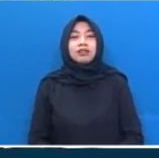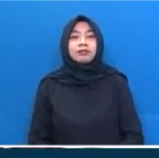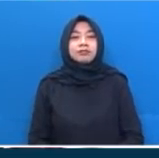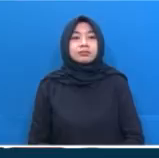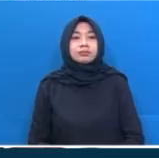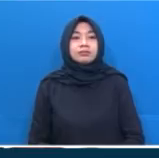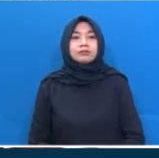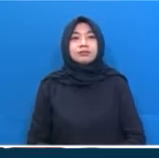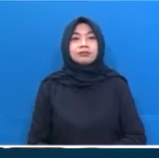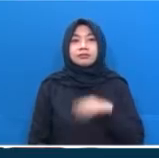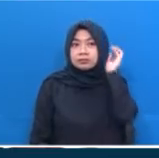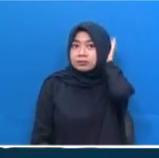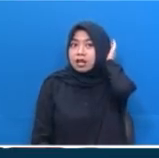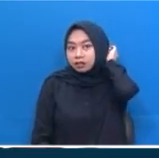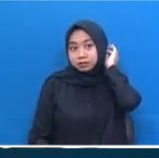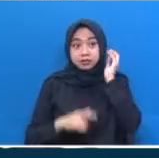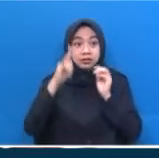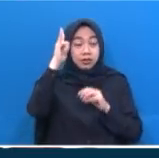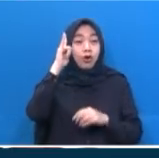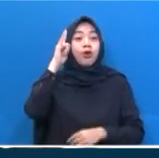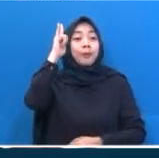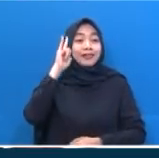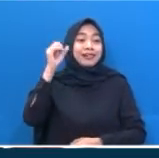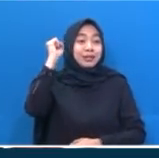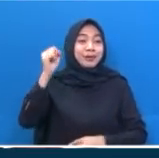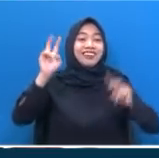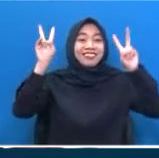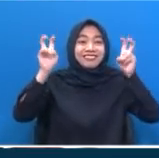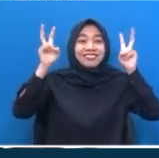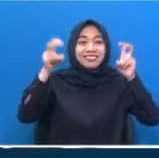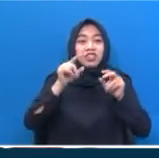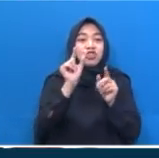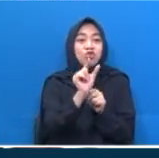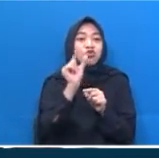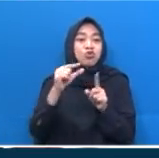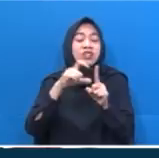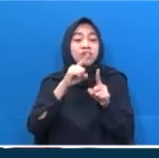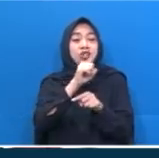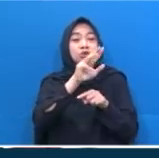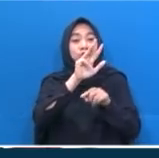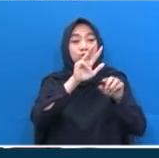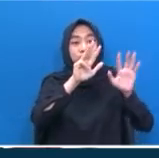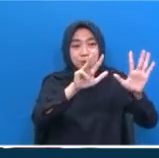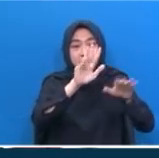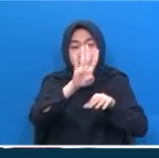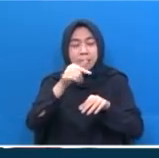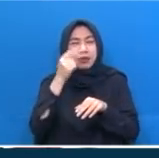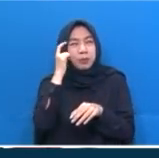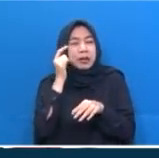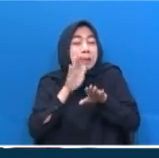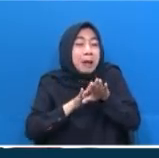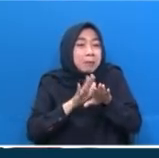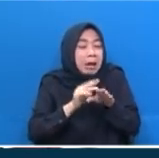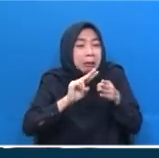menyepakati keinginan PDIP Perjuangan untuk slowing down terkait pembahasan amandemen undang-undang Dasar 1945 Sekjen Gerindra